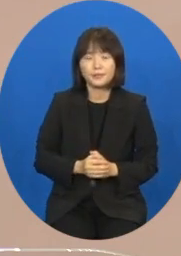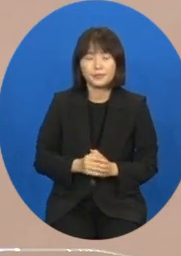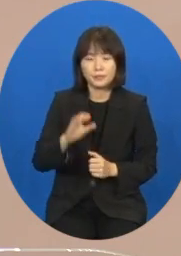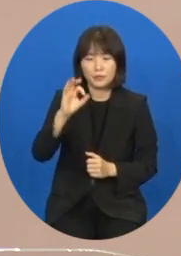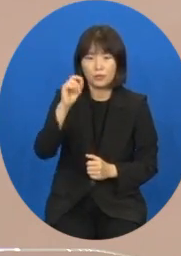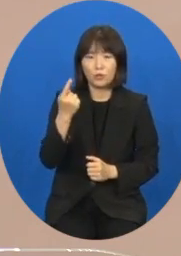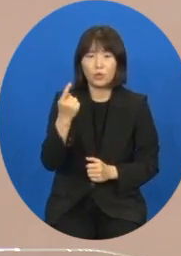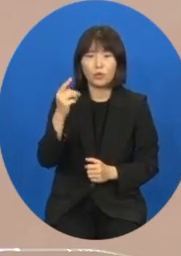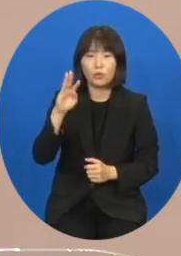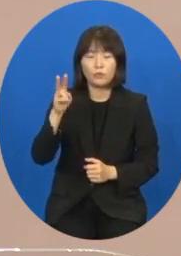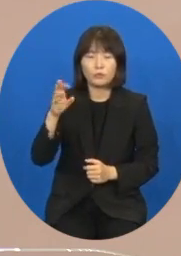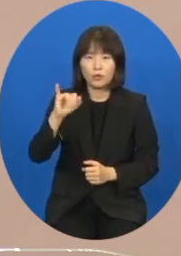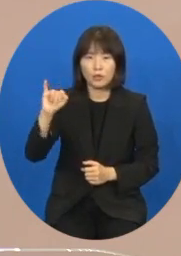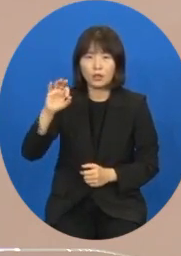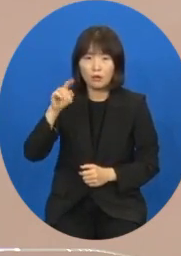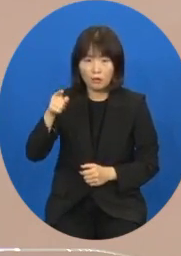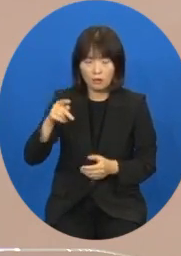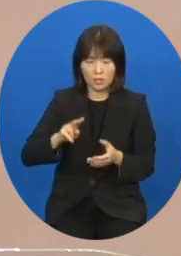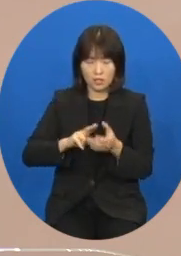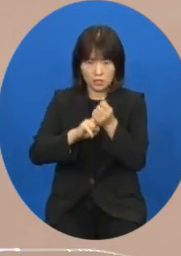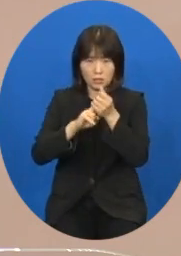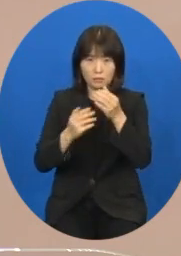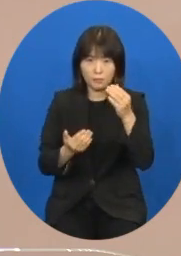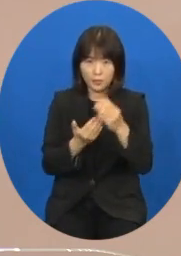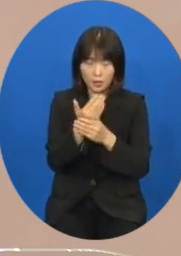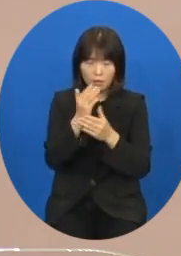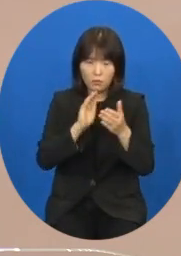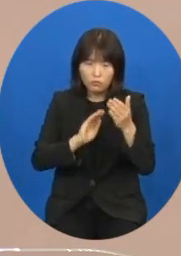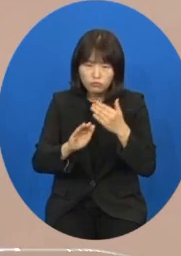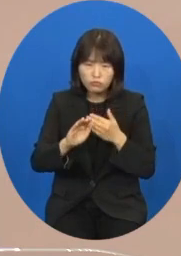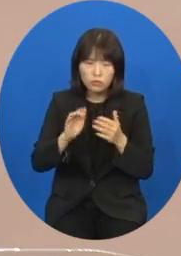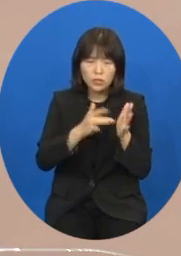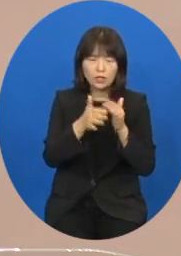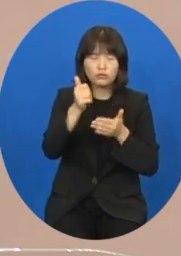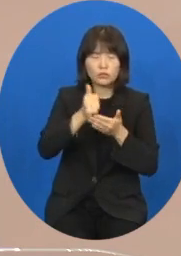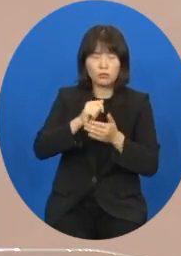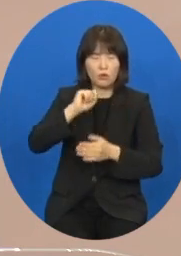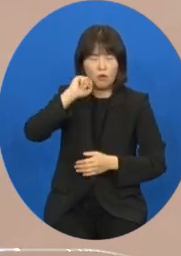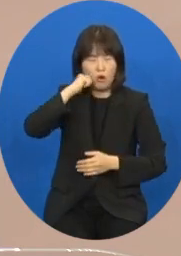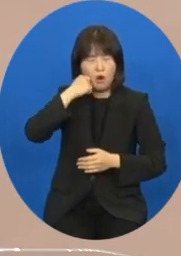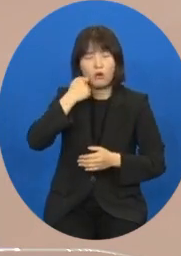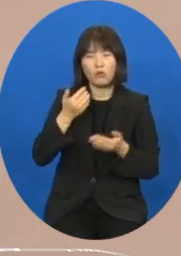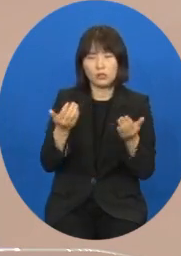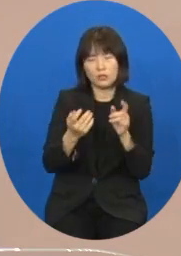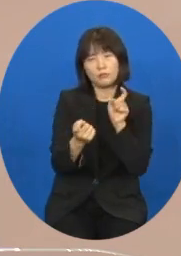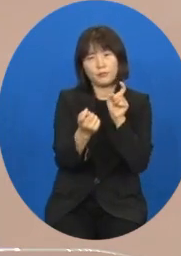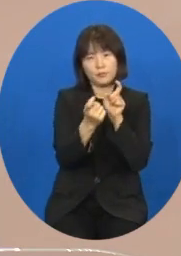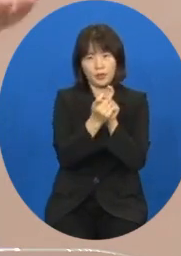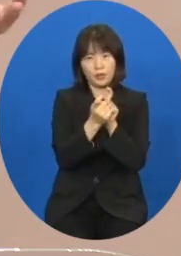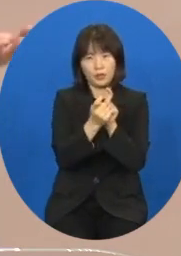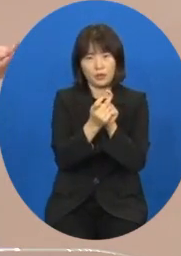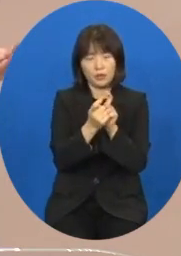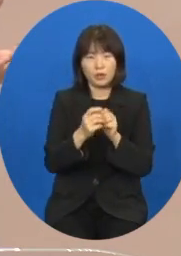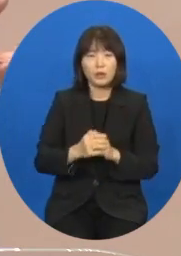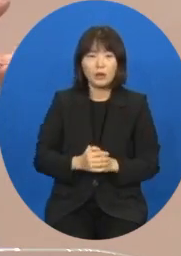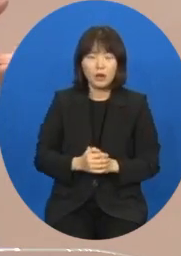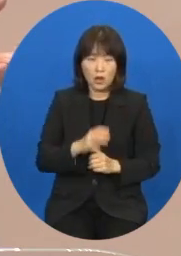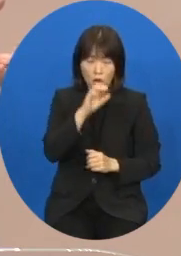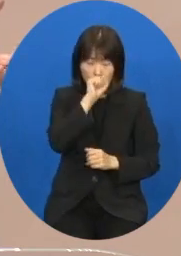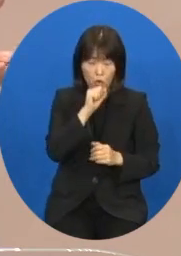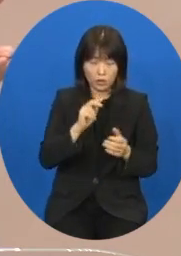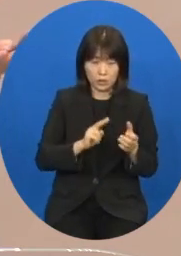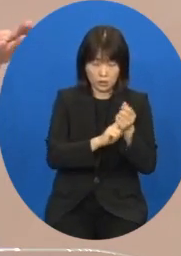오병이의 기적이 일어나고 사실은 예수님에게는 굉장한 어려운 일이 생깁니다. 그 엄청나고 좋은 일을